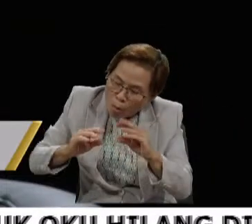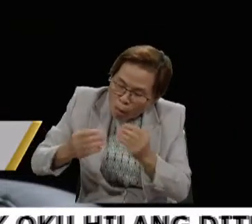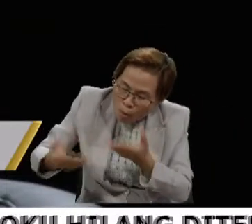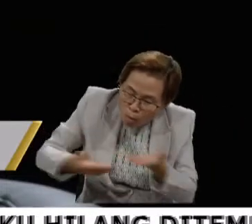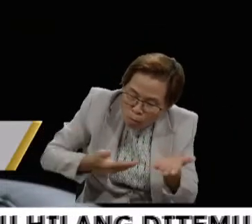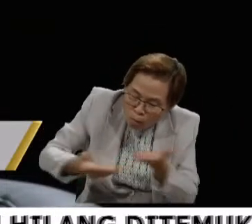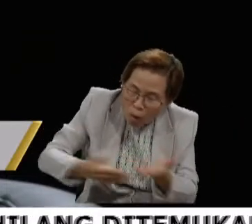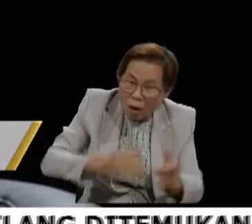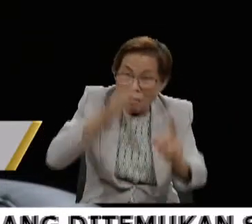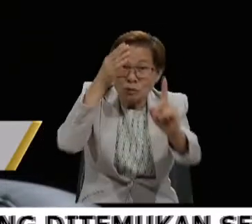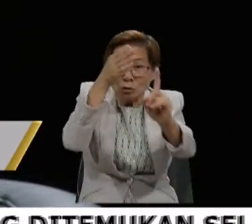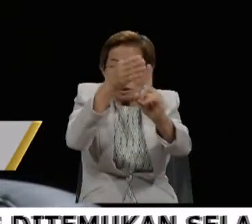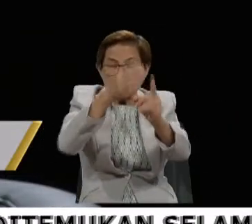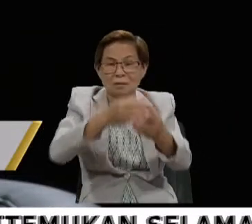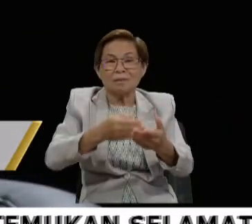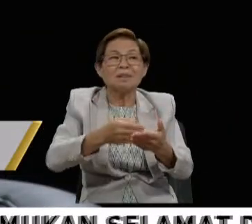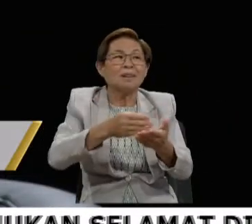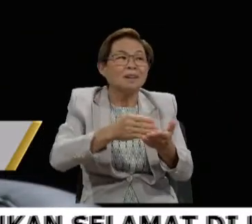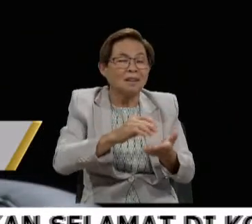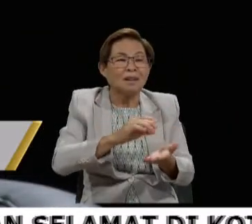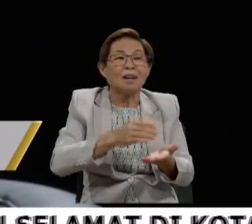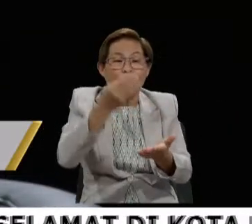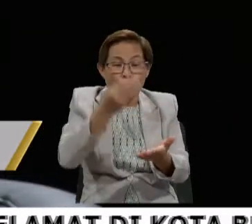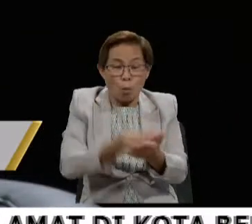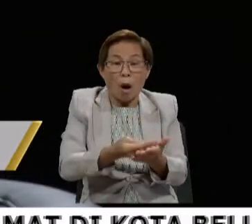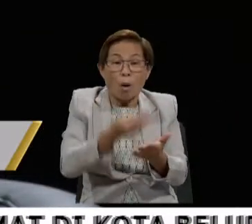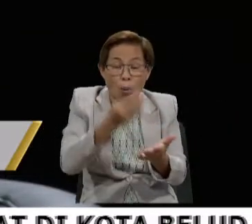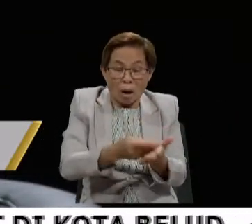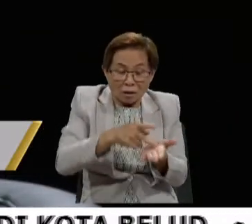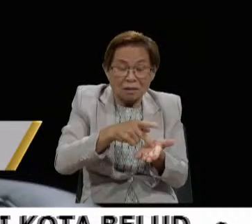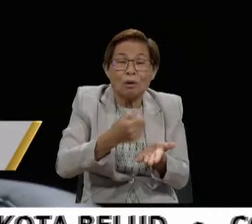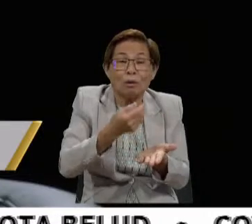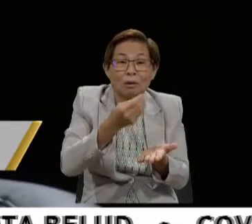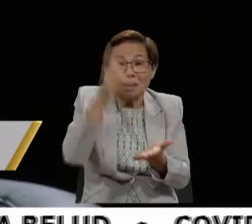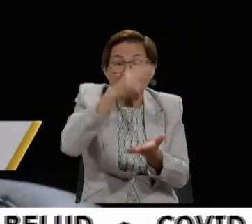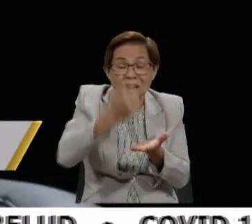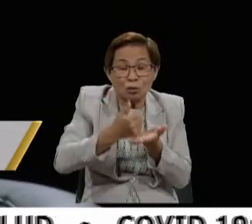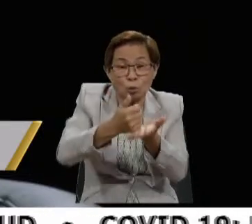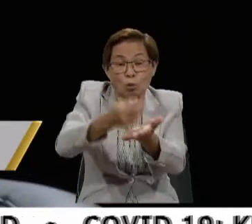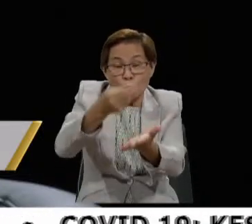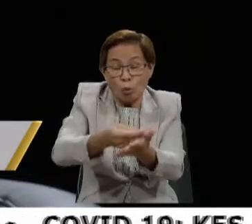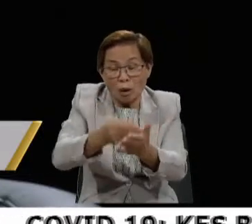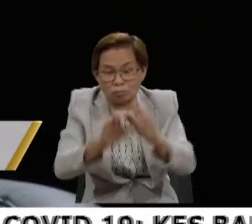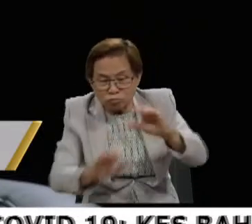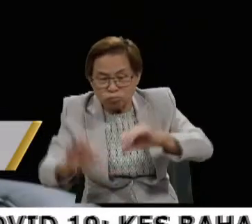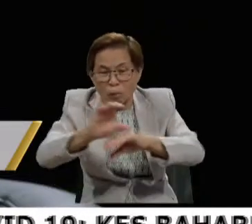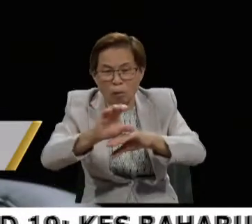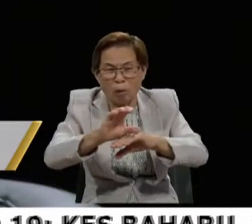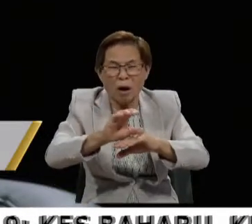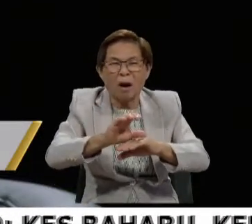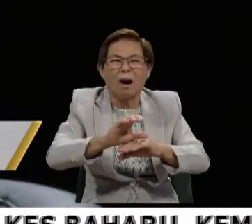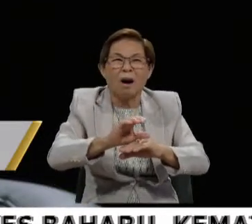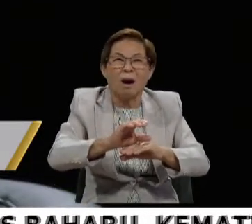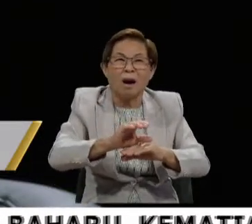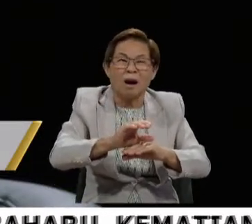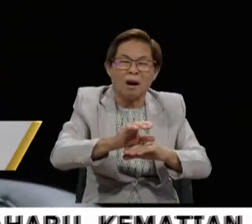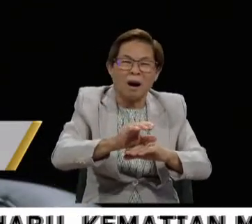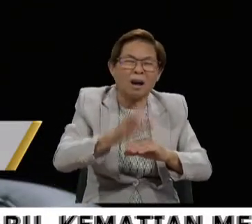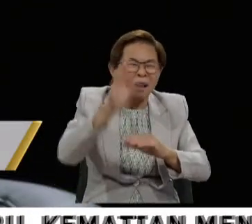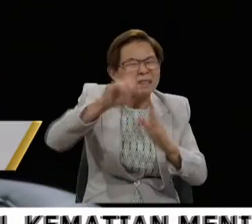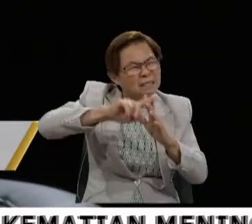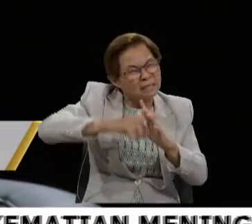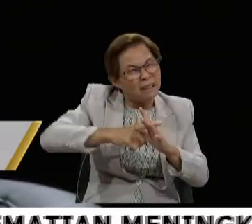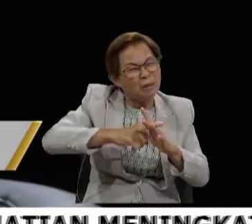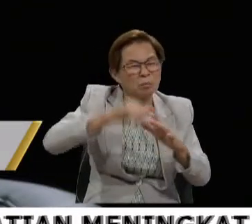besar-asar ni akan di perkenalkan pada tahun 2023 dalam bajet 2023 tapi apa yang saya